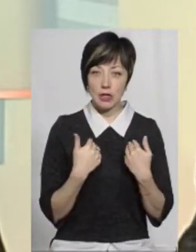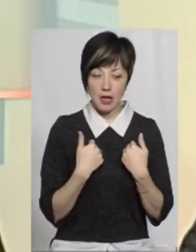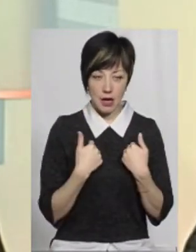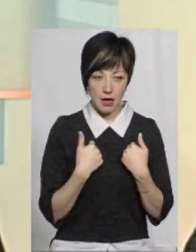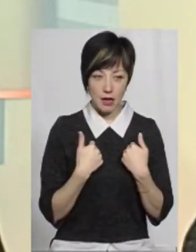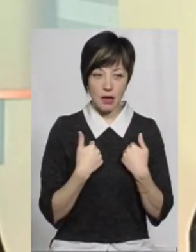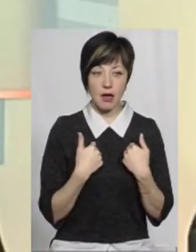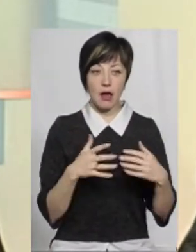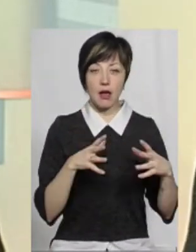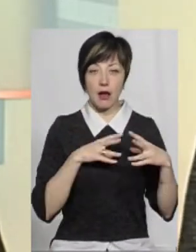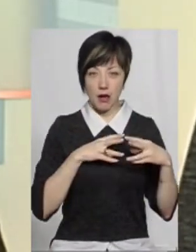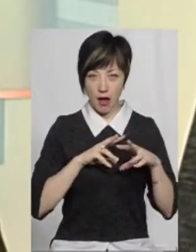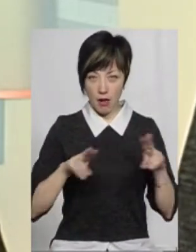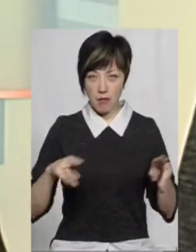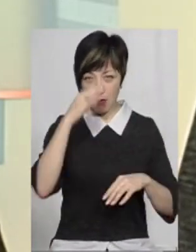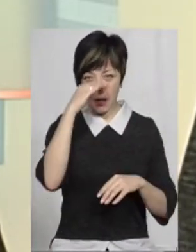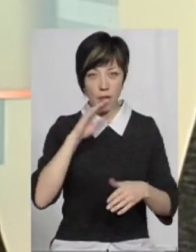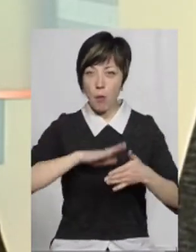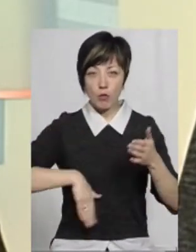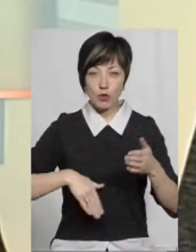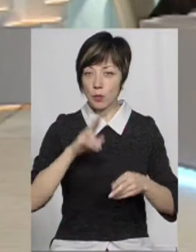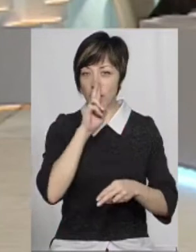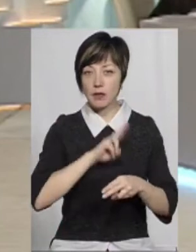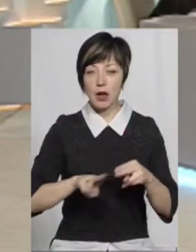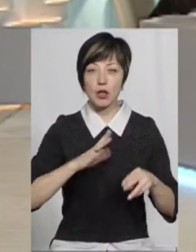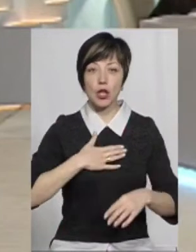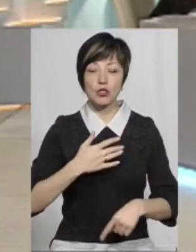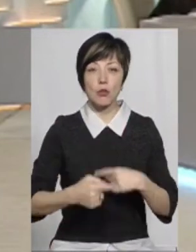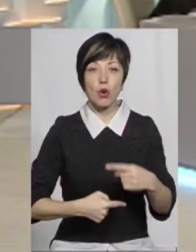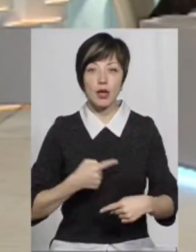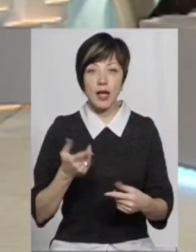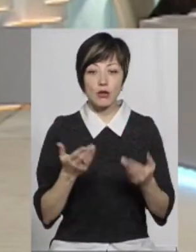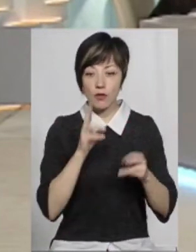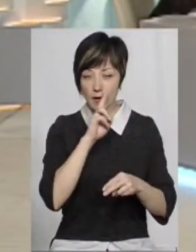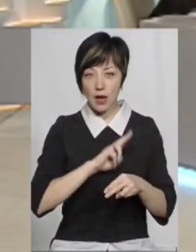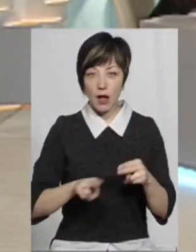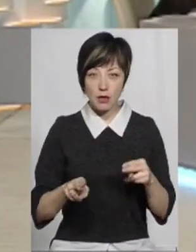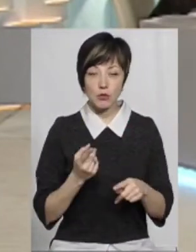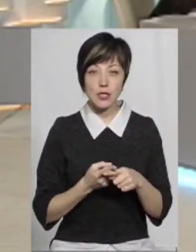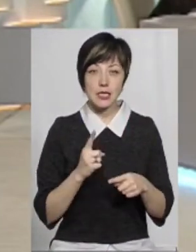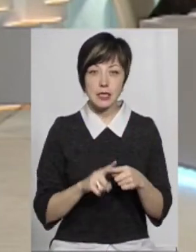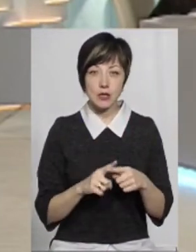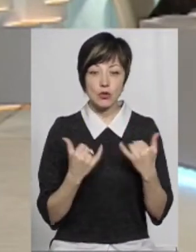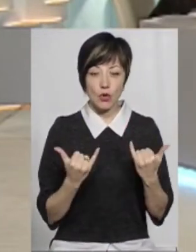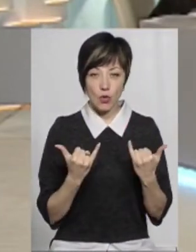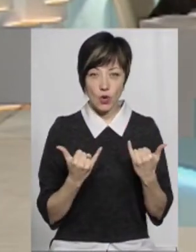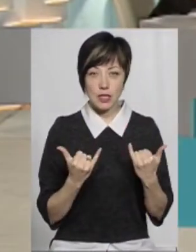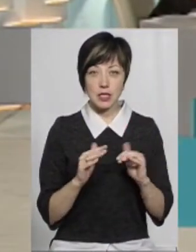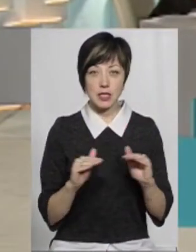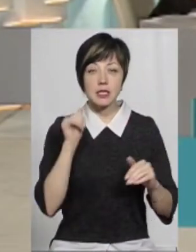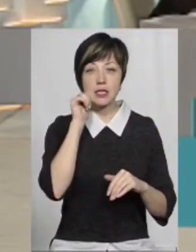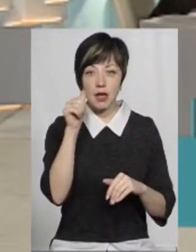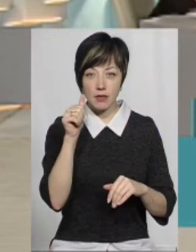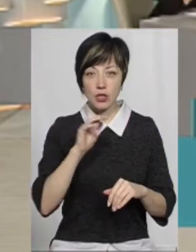і колеги, батьки не упустили, щоб ми не втратили наше покоління. Якщо ми втратимо це сьогоднішні підлітки,